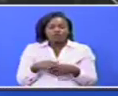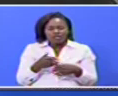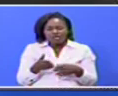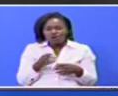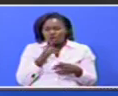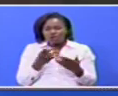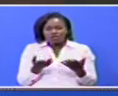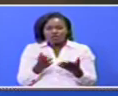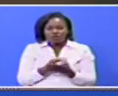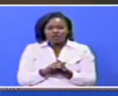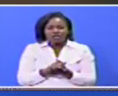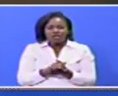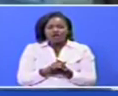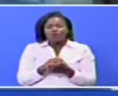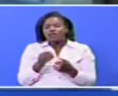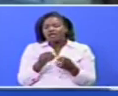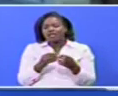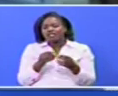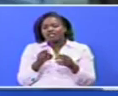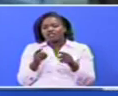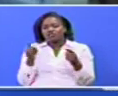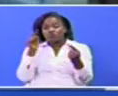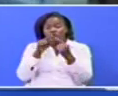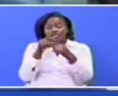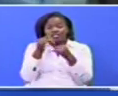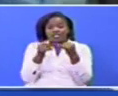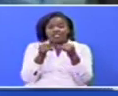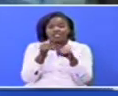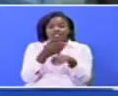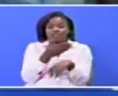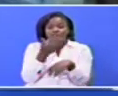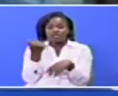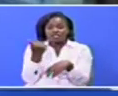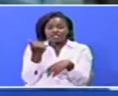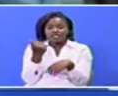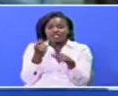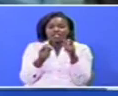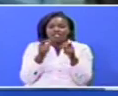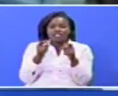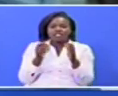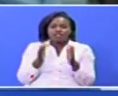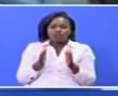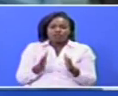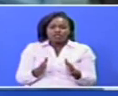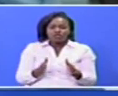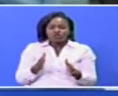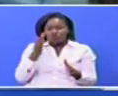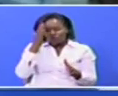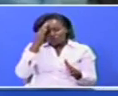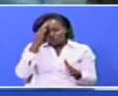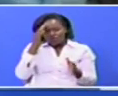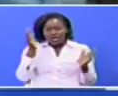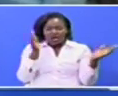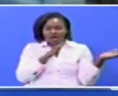kwa vile sasa tunafika kilele cha msimu wa mvua, ni mzuri sana ama ni vyema kila mtu jibidishe ajaribu kupata utabiri wa hali ya hewa kwa vyote